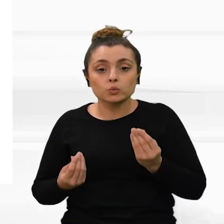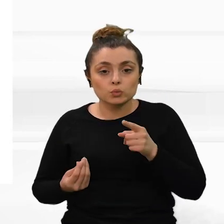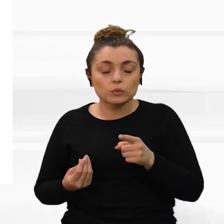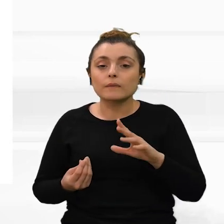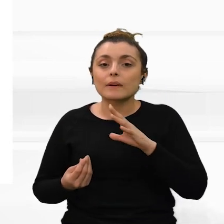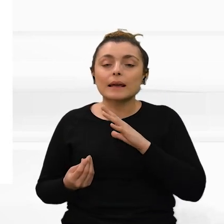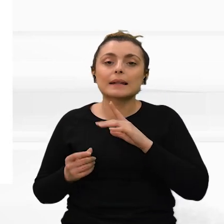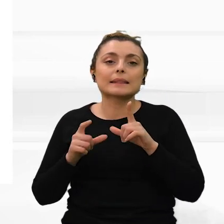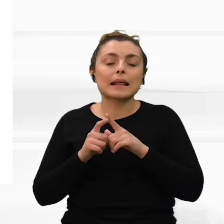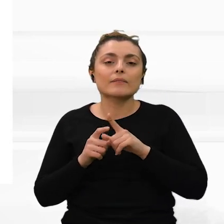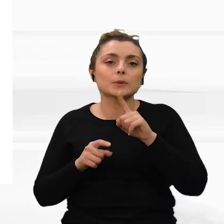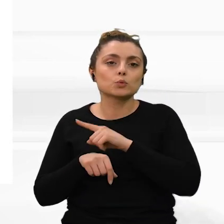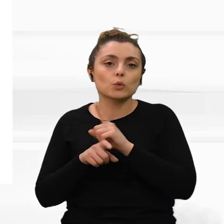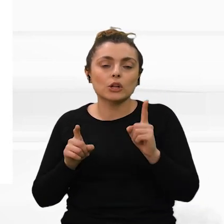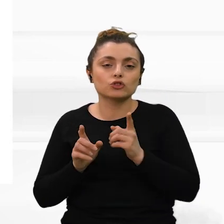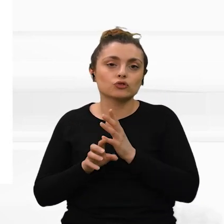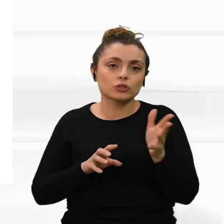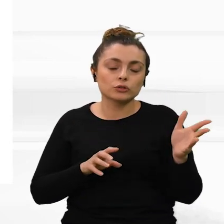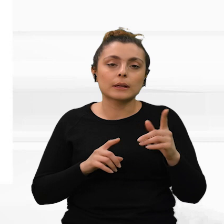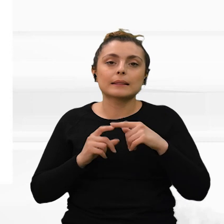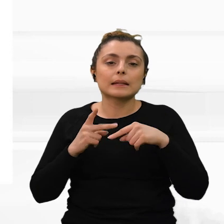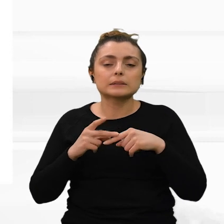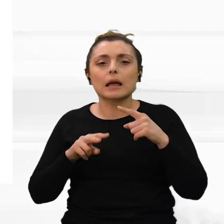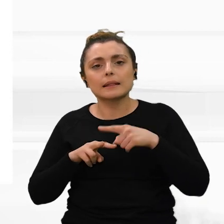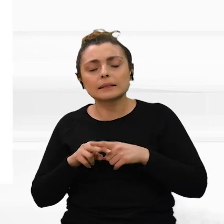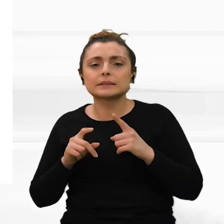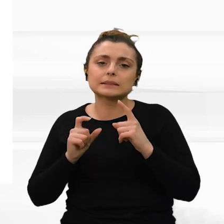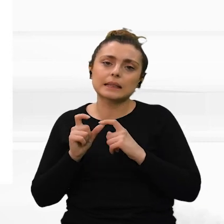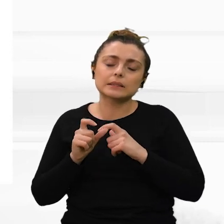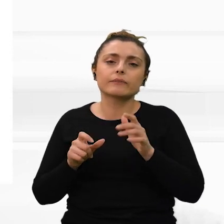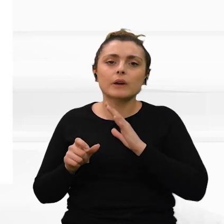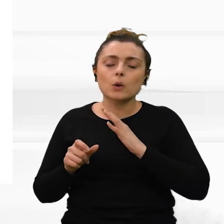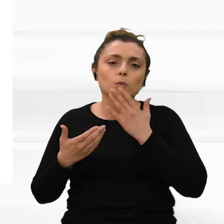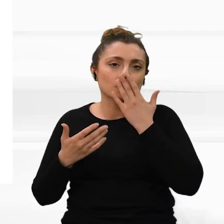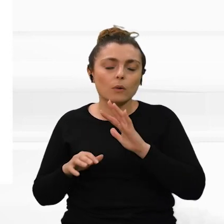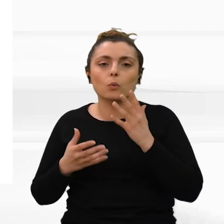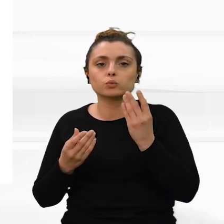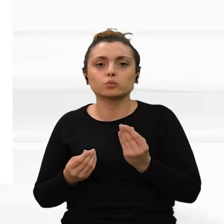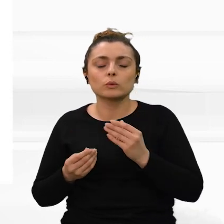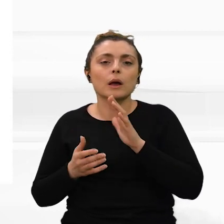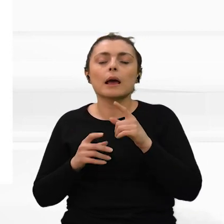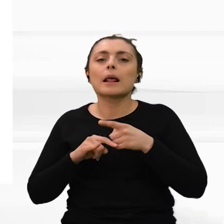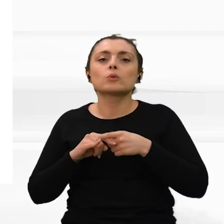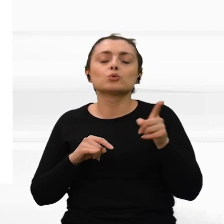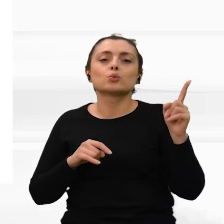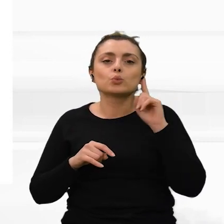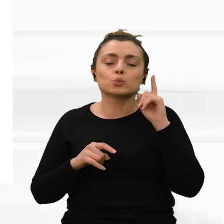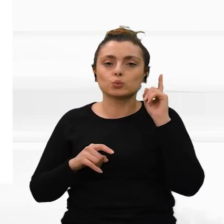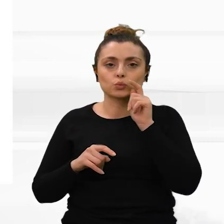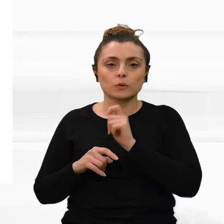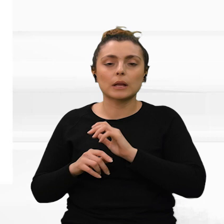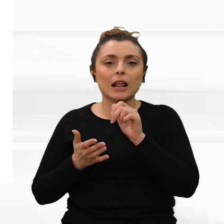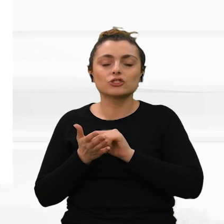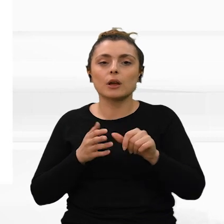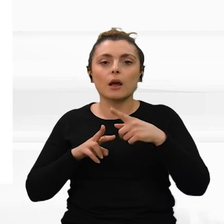oluştur varlık diyalektik bir süreçten geçer tez antitez sentez Varlık yokluk oluş herakleitos'un ünlü